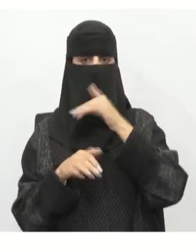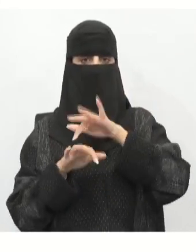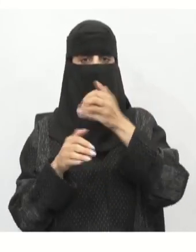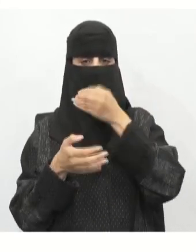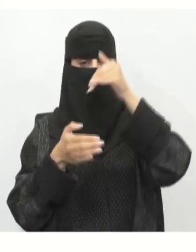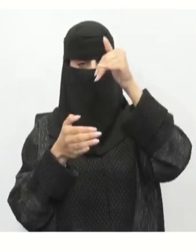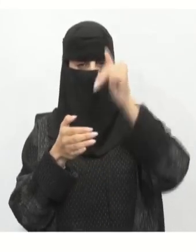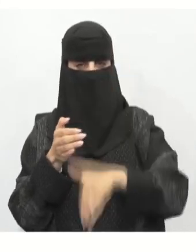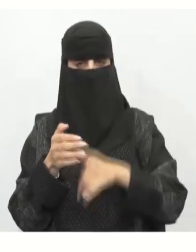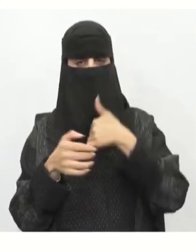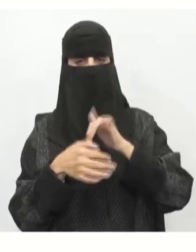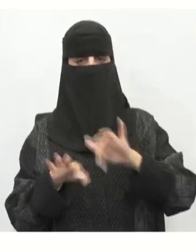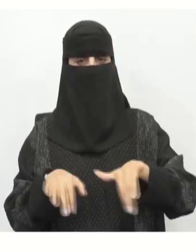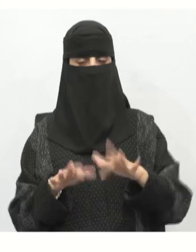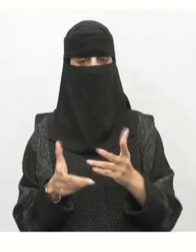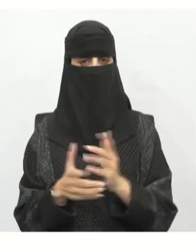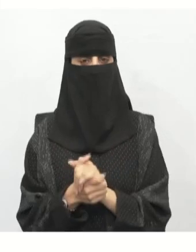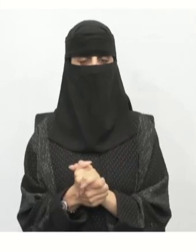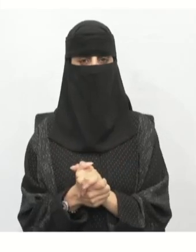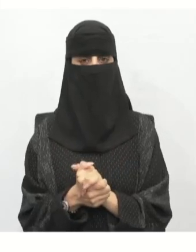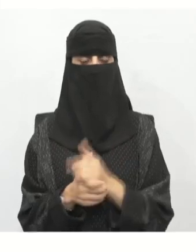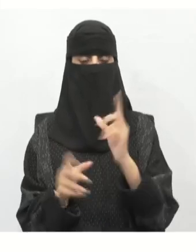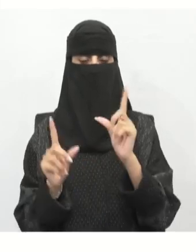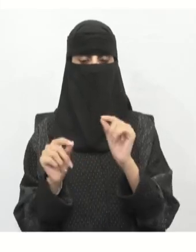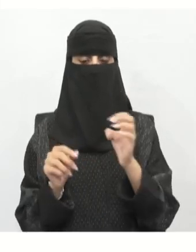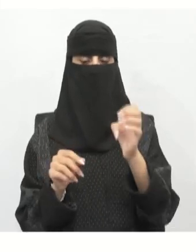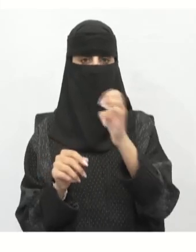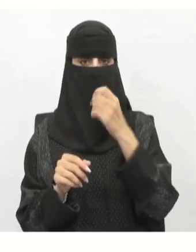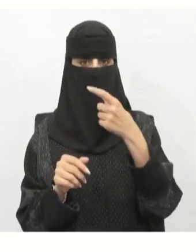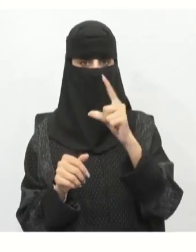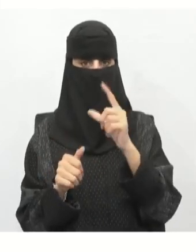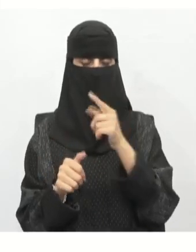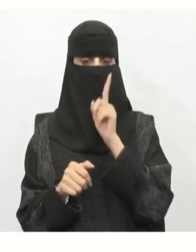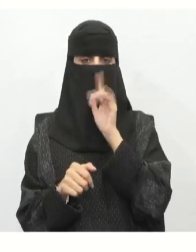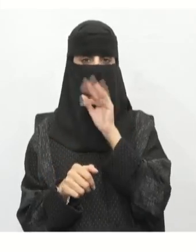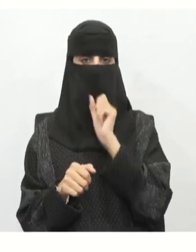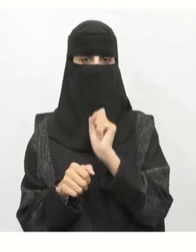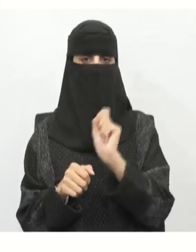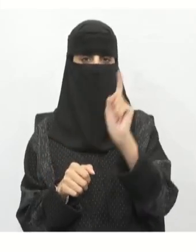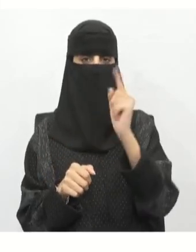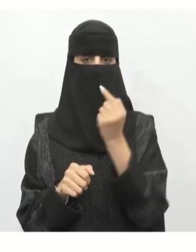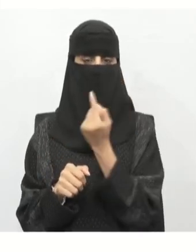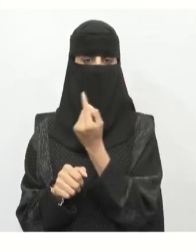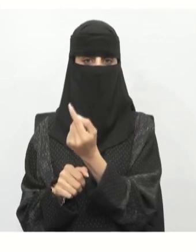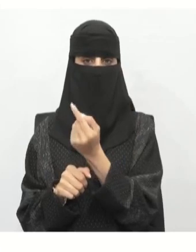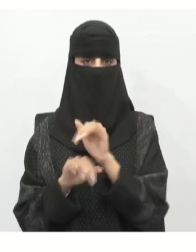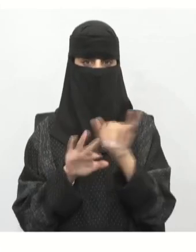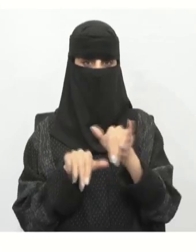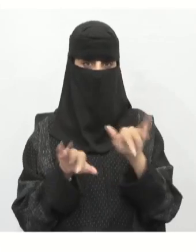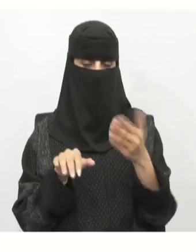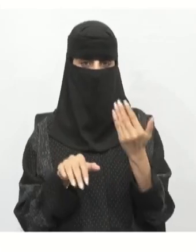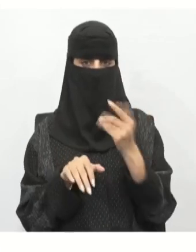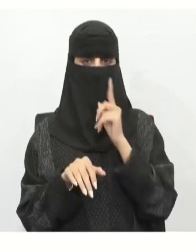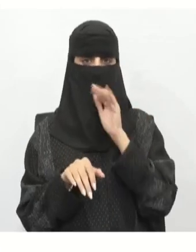العميقه بالطبع الاجابه الصحيحه اخذ الاذن من والدي بارك